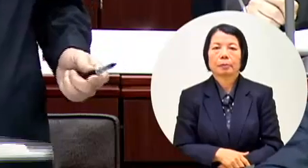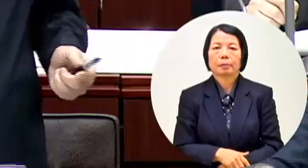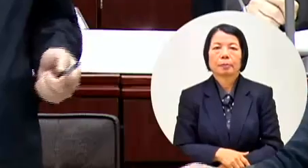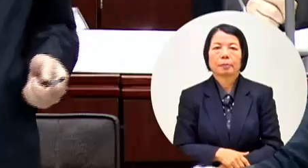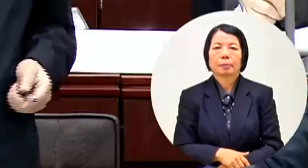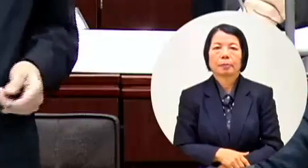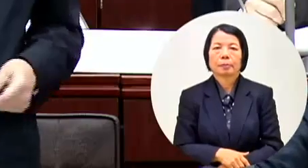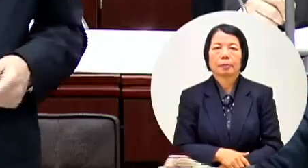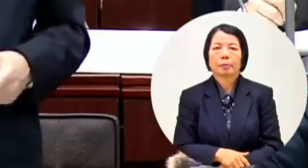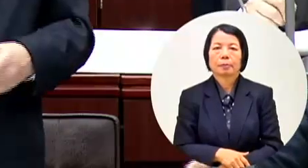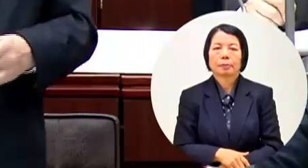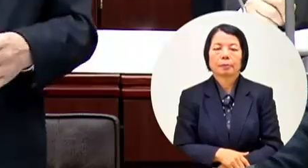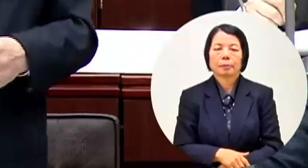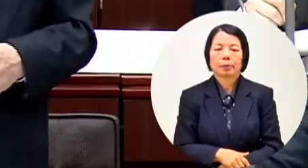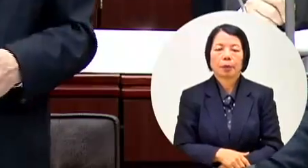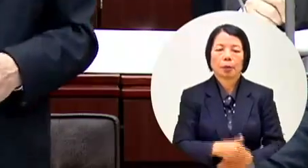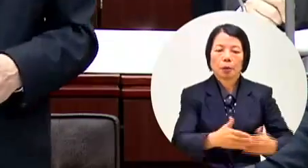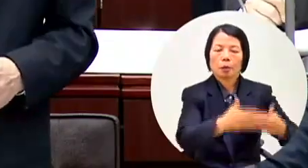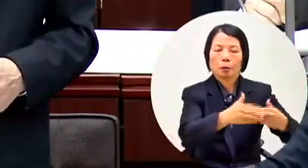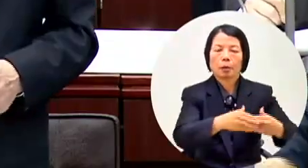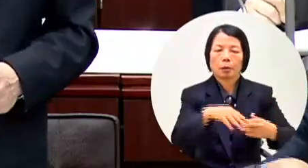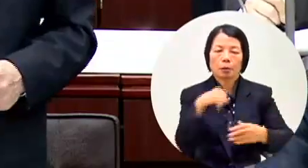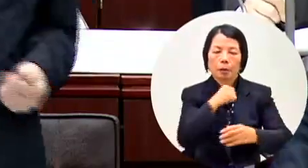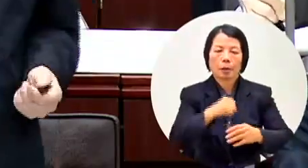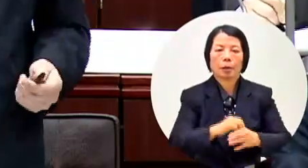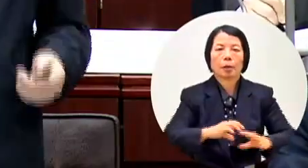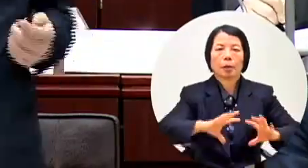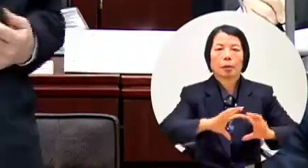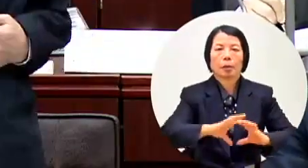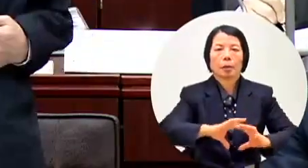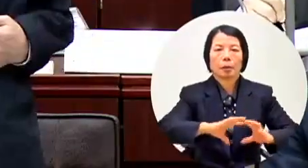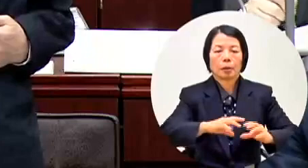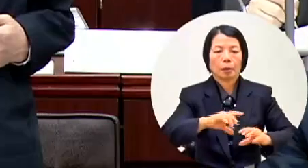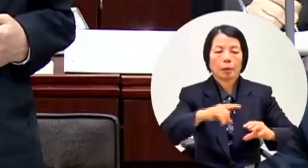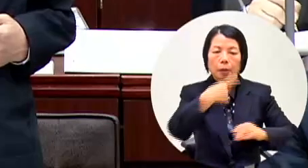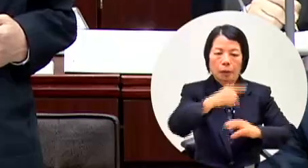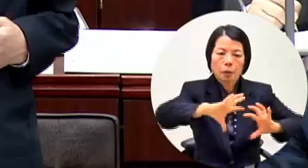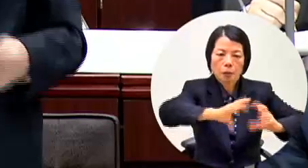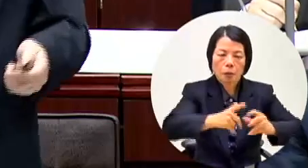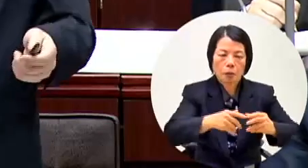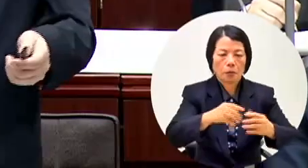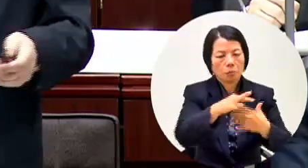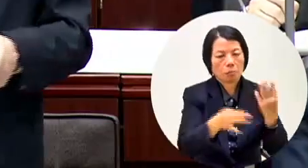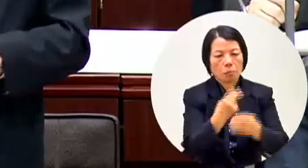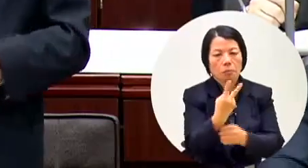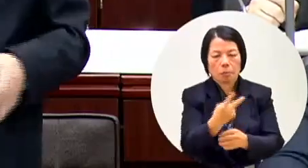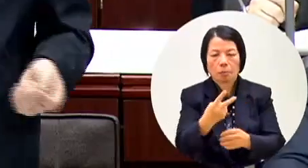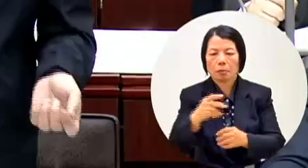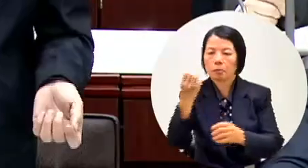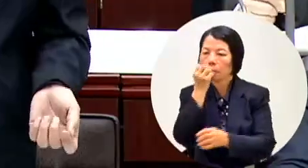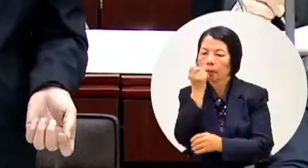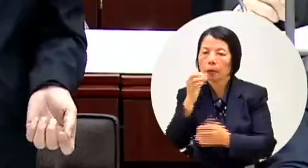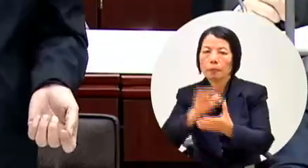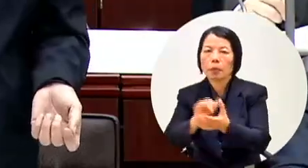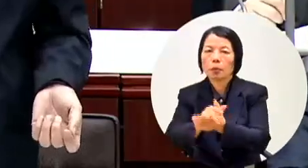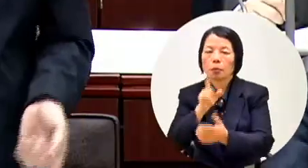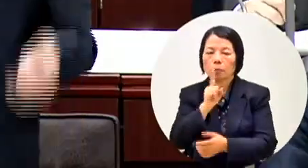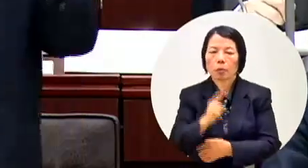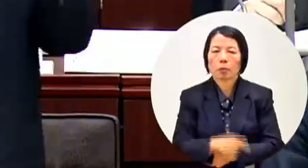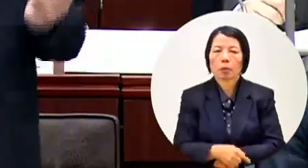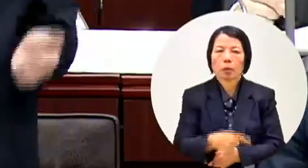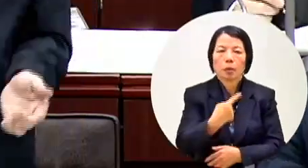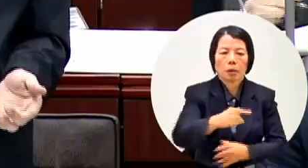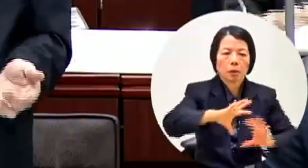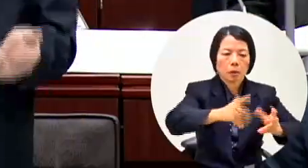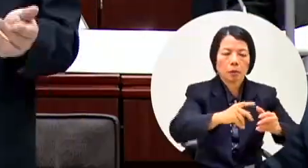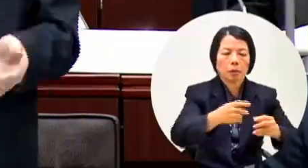再来一个一国两制，香港的朋友、香港的报纸修理我们高雄团队，说我们帮一国两制背书。